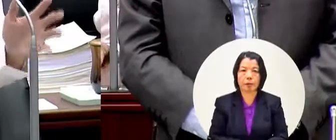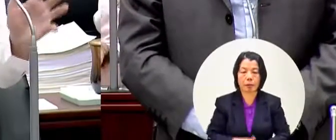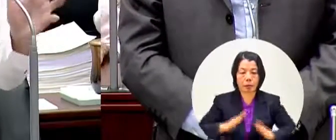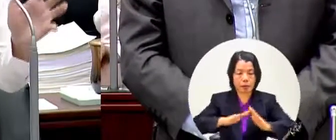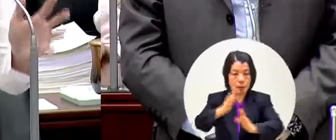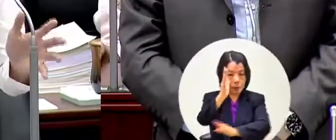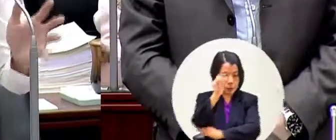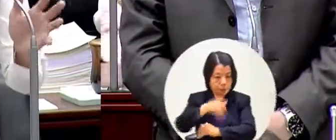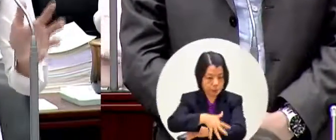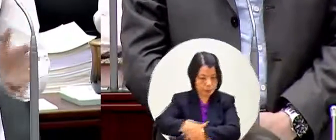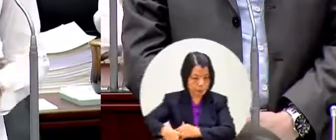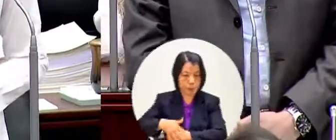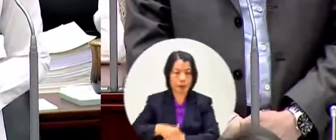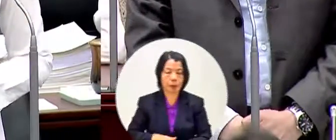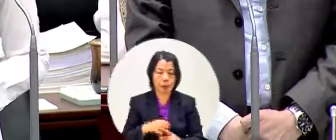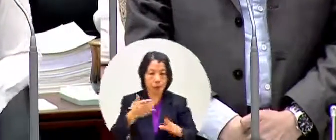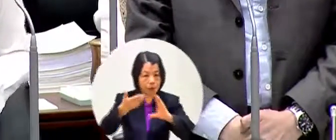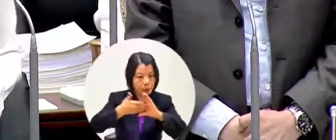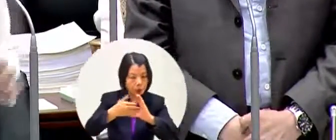农业局长